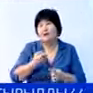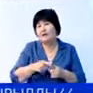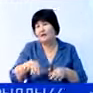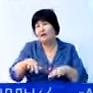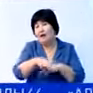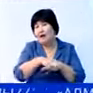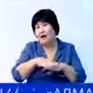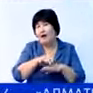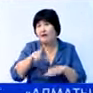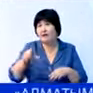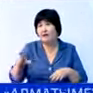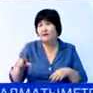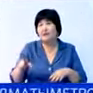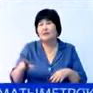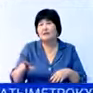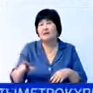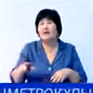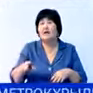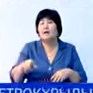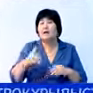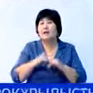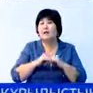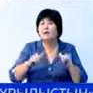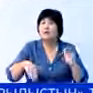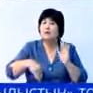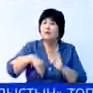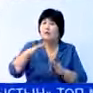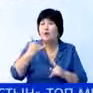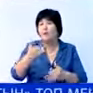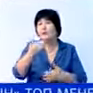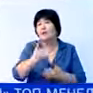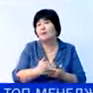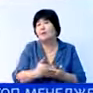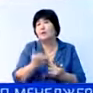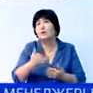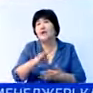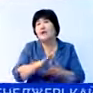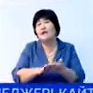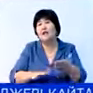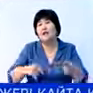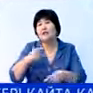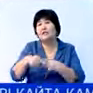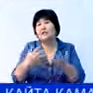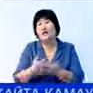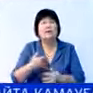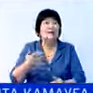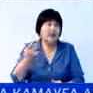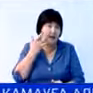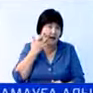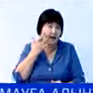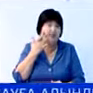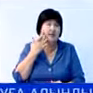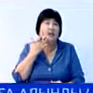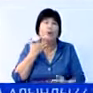халықты елді түлету, халықты ұлы ету деген осы бағдарлама сонда жалғасын тауып атыр. Қашанда біз